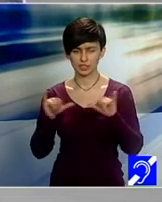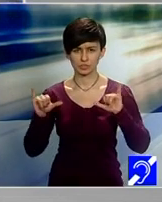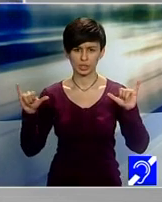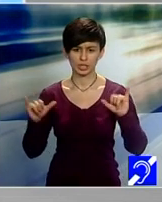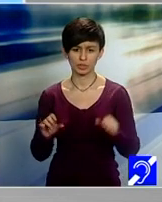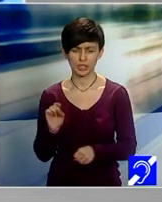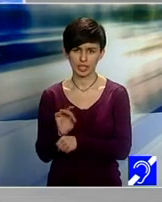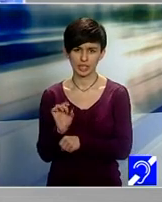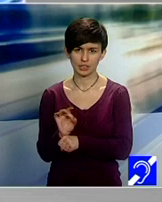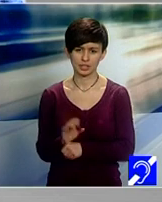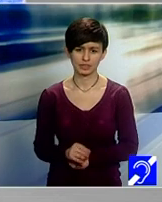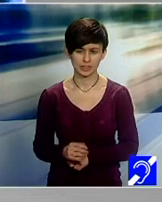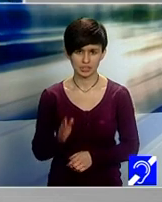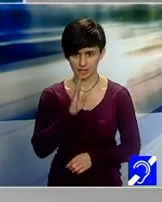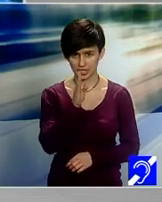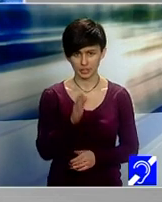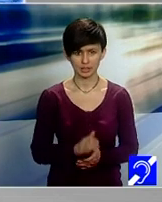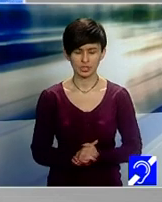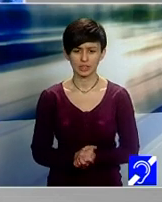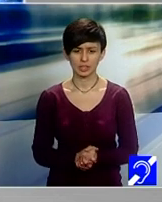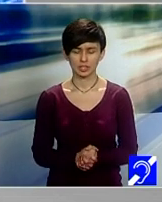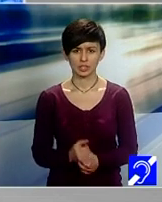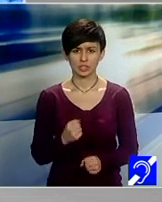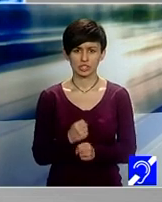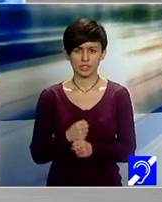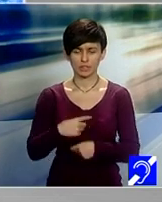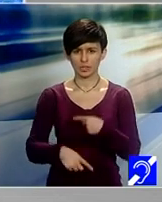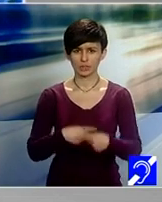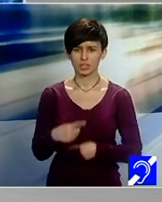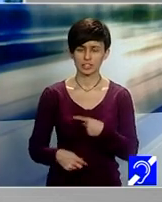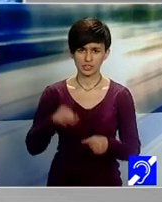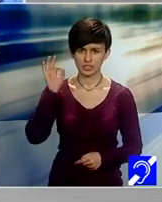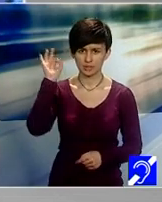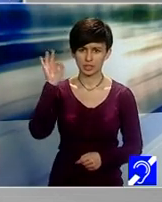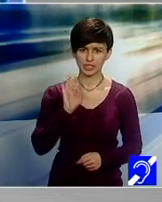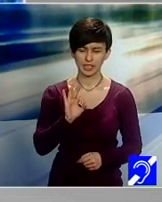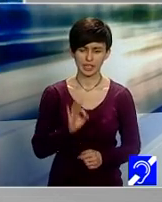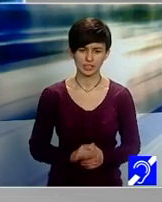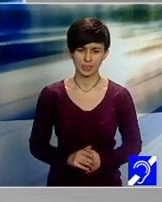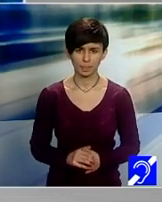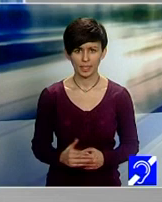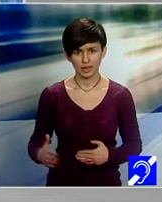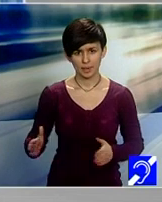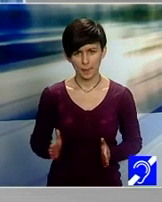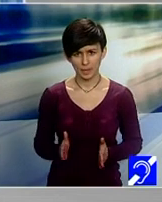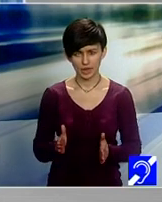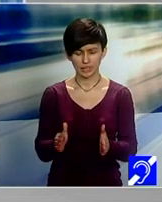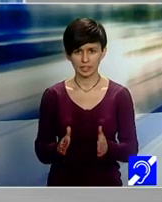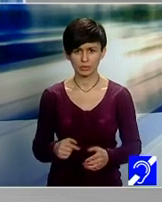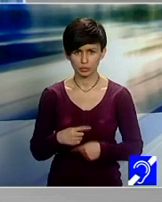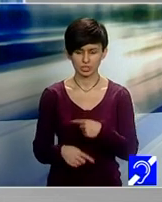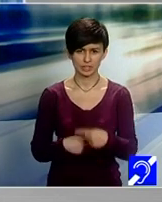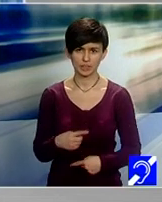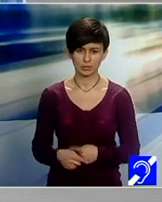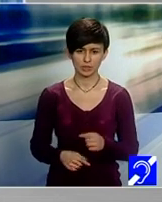fac un sistem acesta de rate oarecum paralel cu sistemul bancar. Destul de puțin oficial. Fac în momentul de